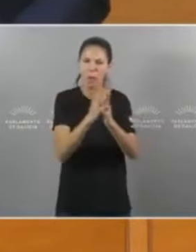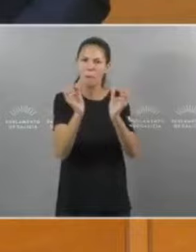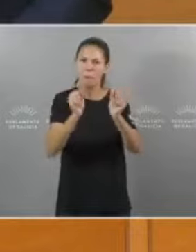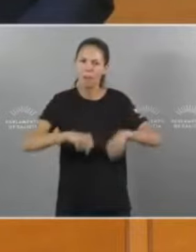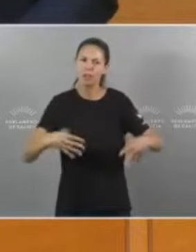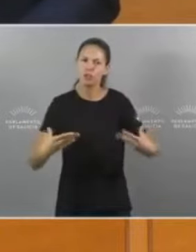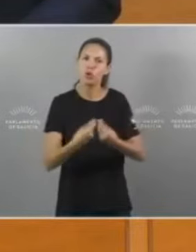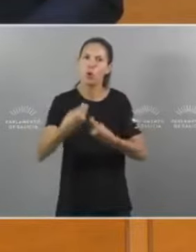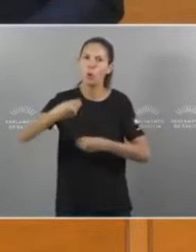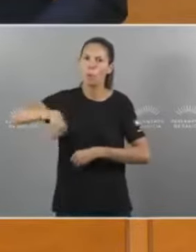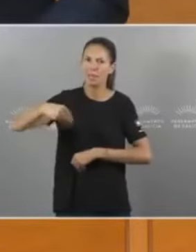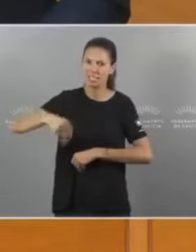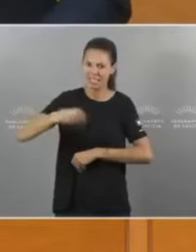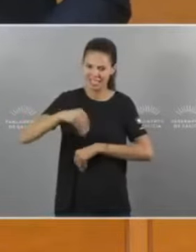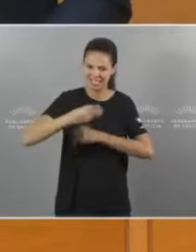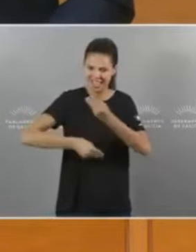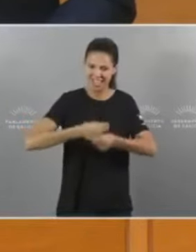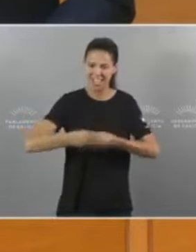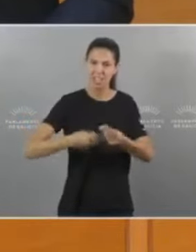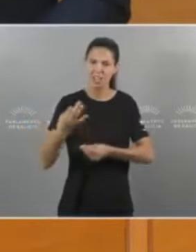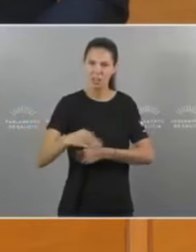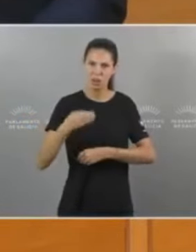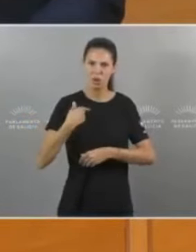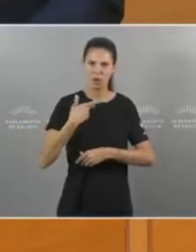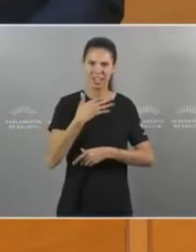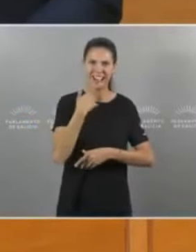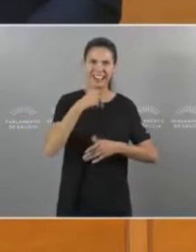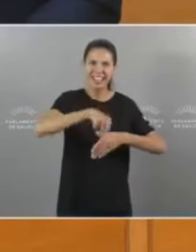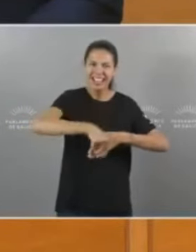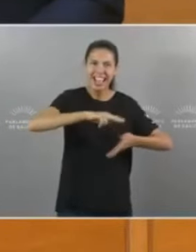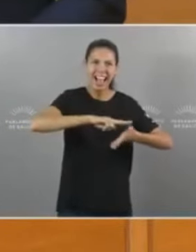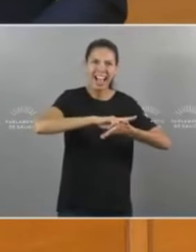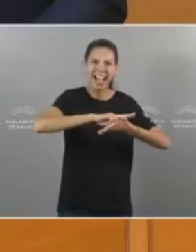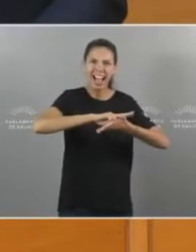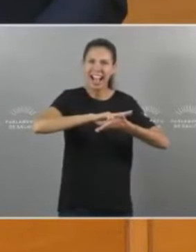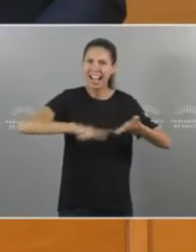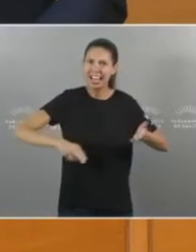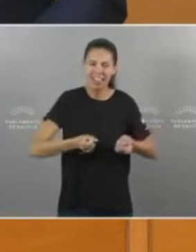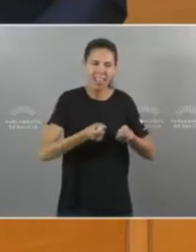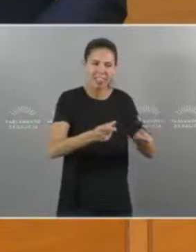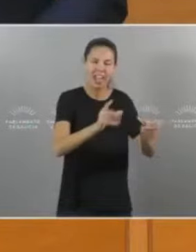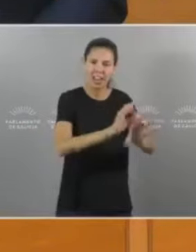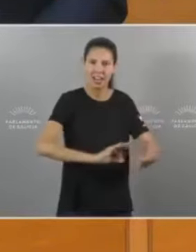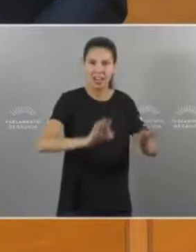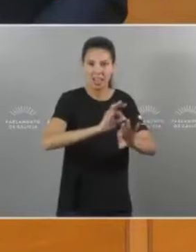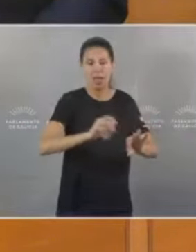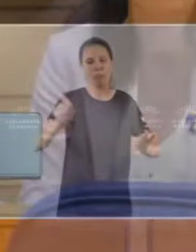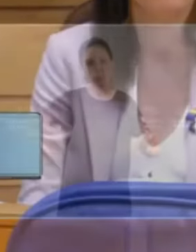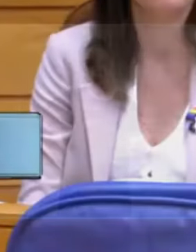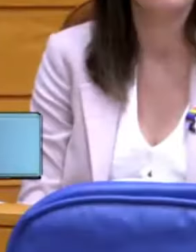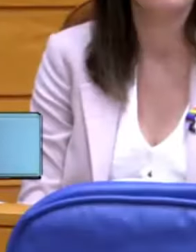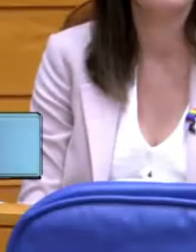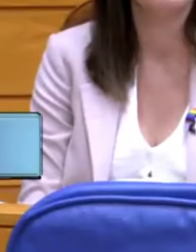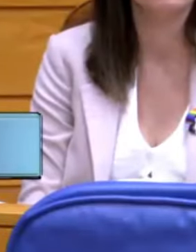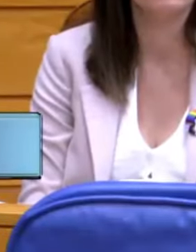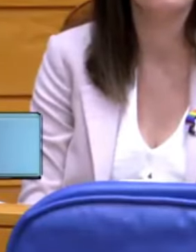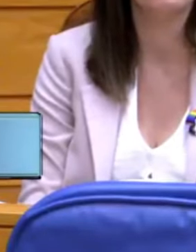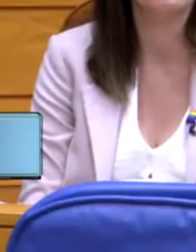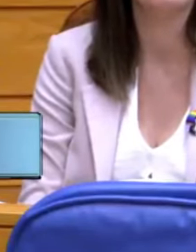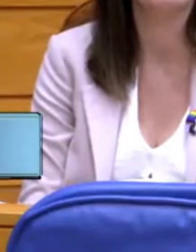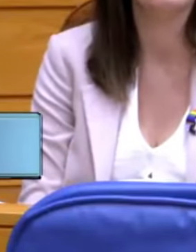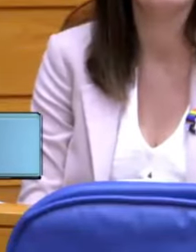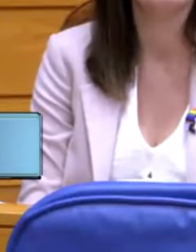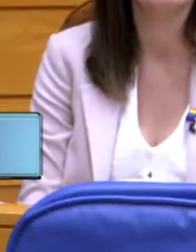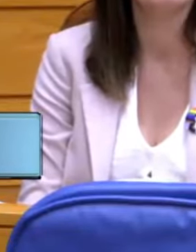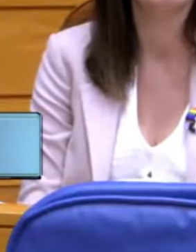presidente que fixo de negarlle o pan e a sala Galicia unha marca de identidade. Eso sí, coa súa complicidade. 14 anos gobernando